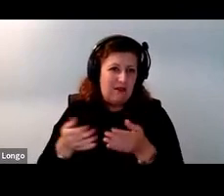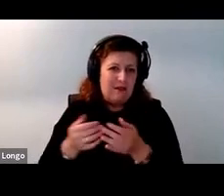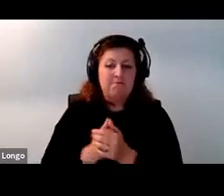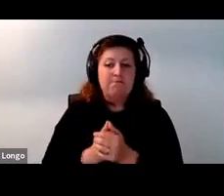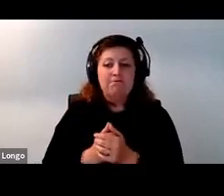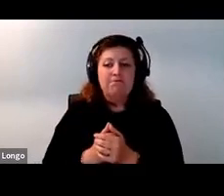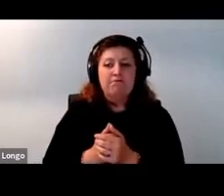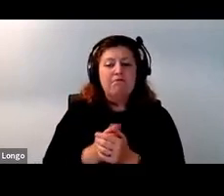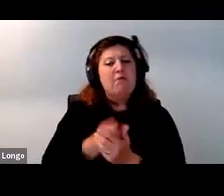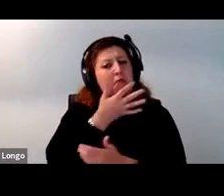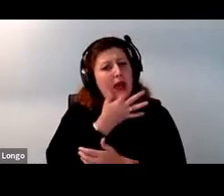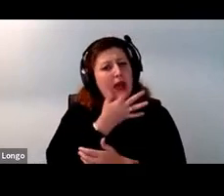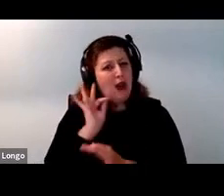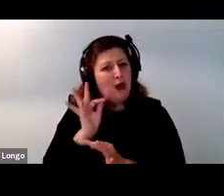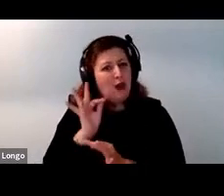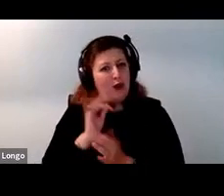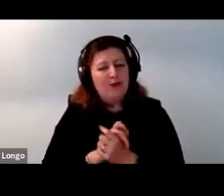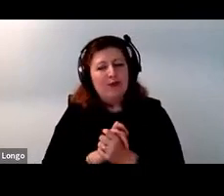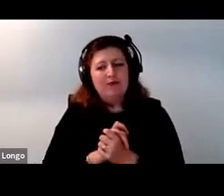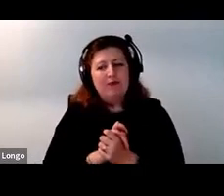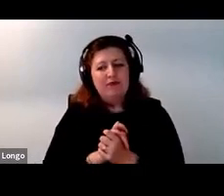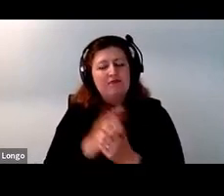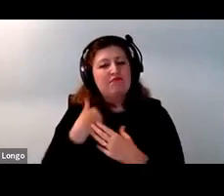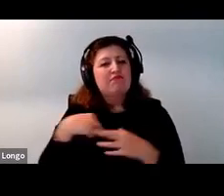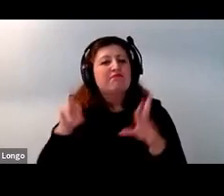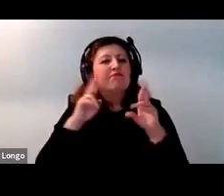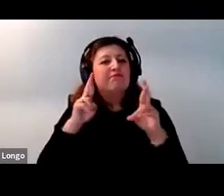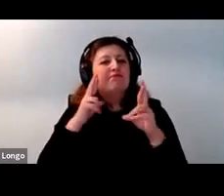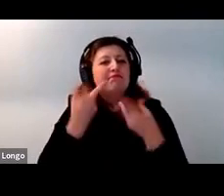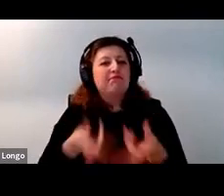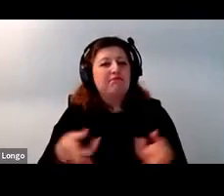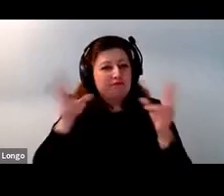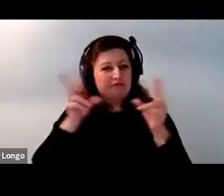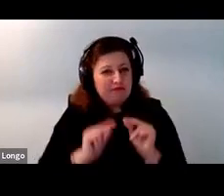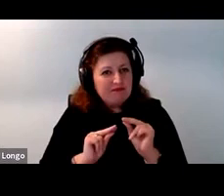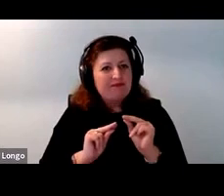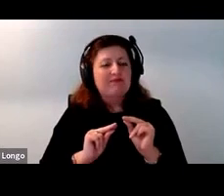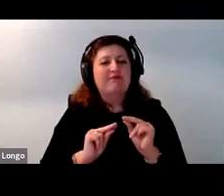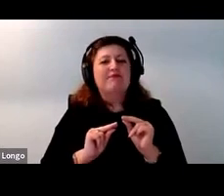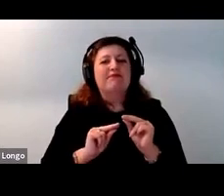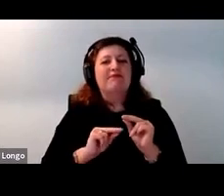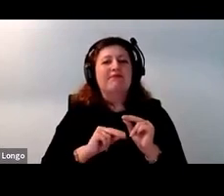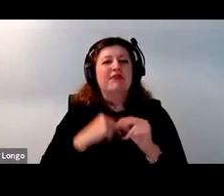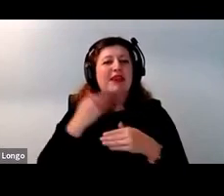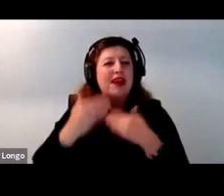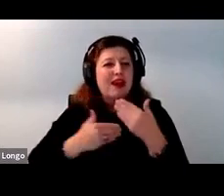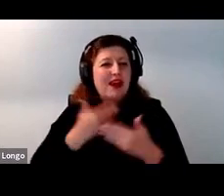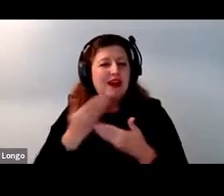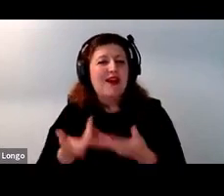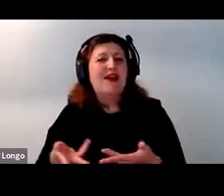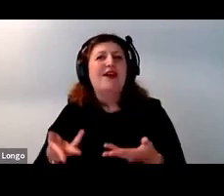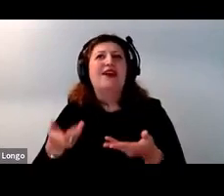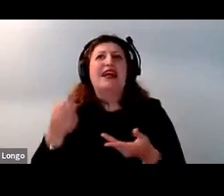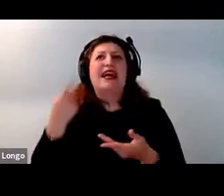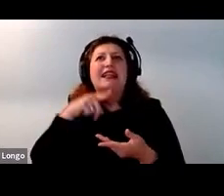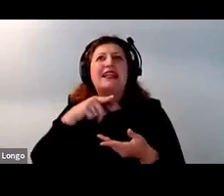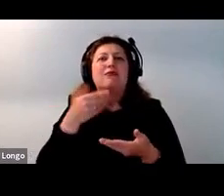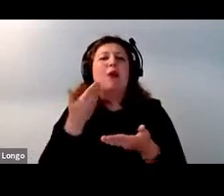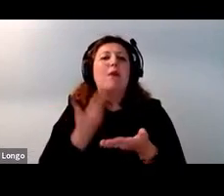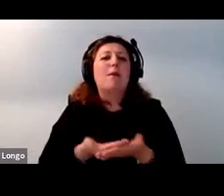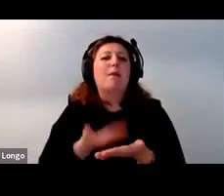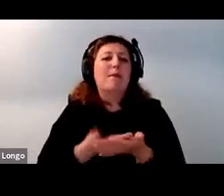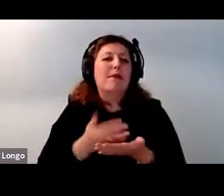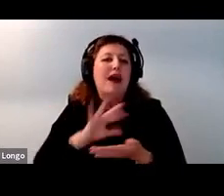spero di poter avere la possibilità anche di concerto con voi di mettere in pista anche altre